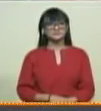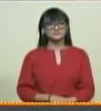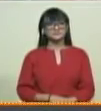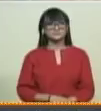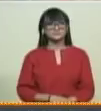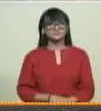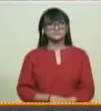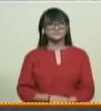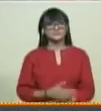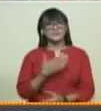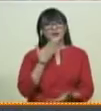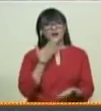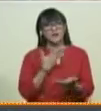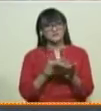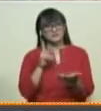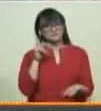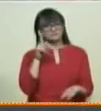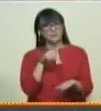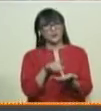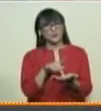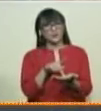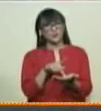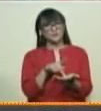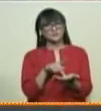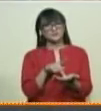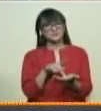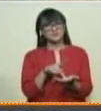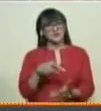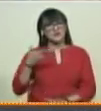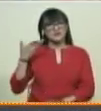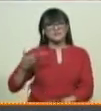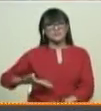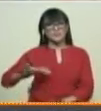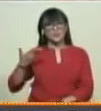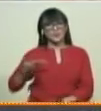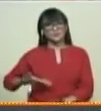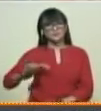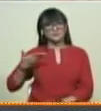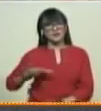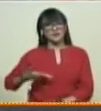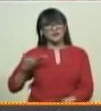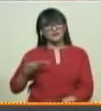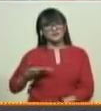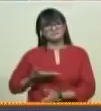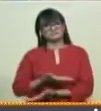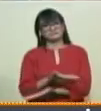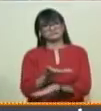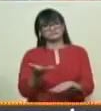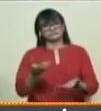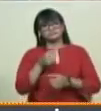presencia en esta cumbre fue un importantísimo mensaje para todos.